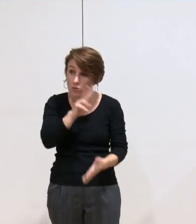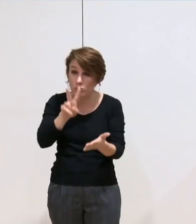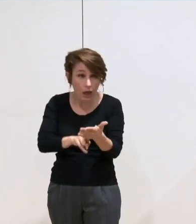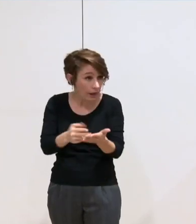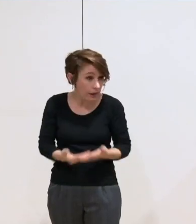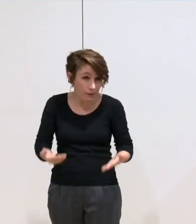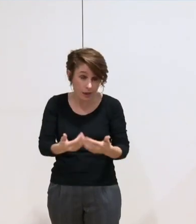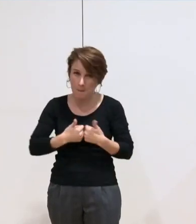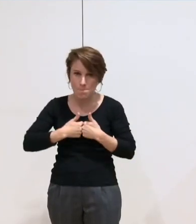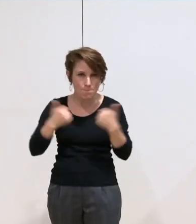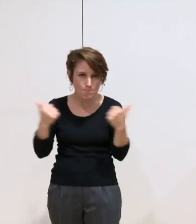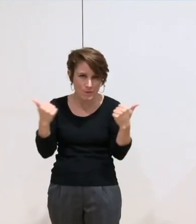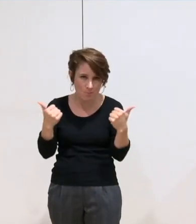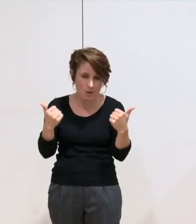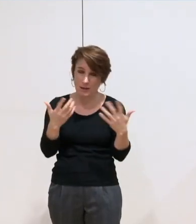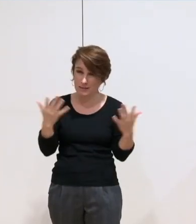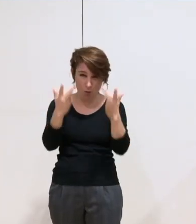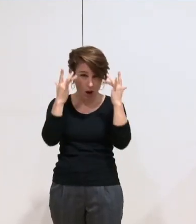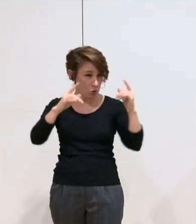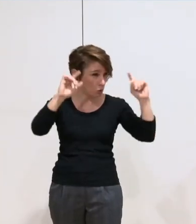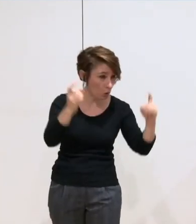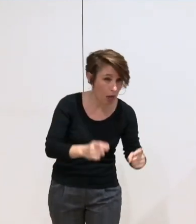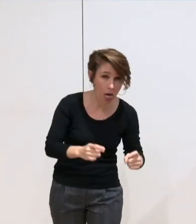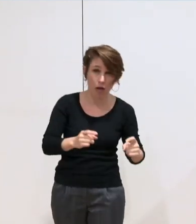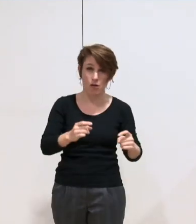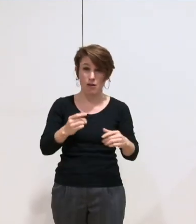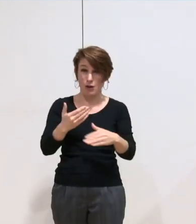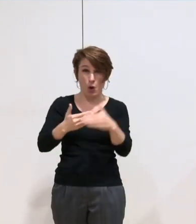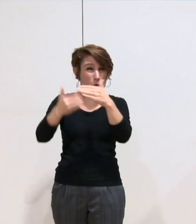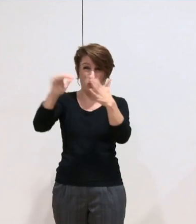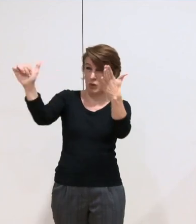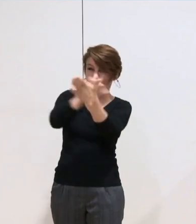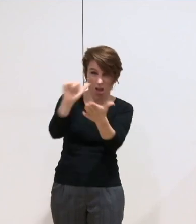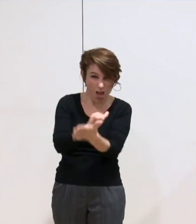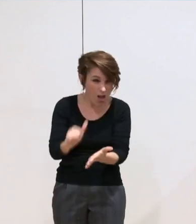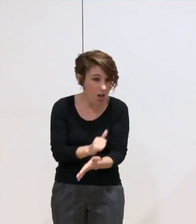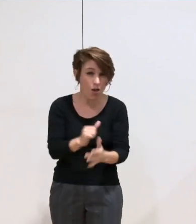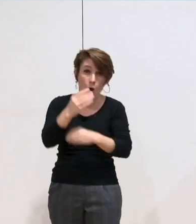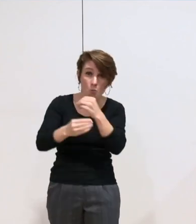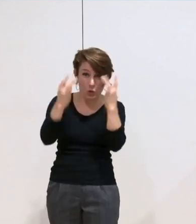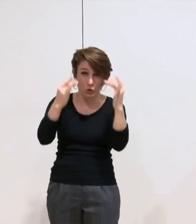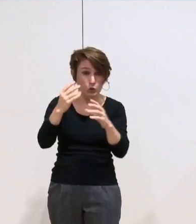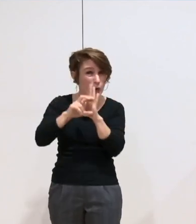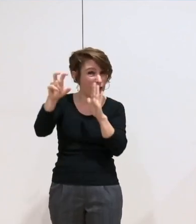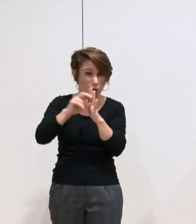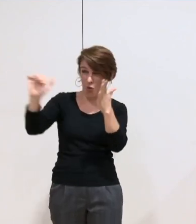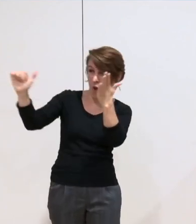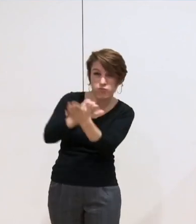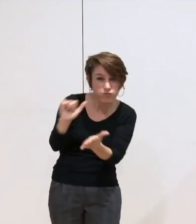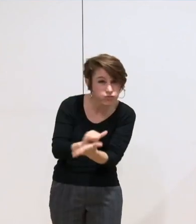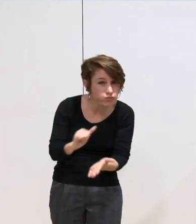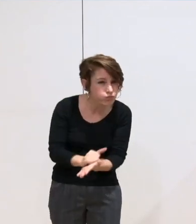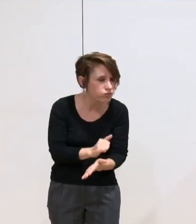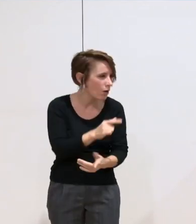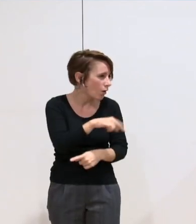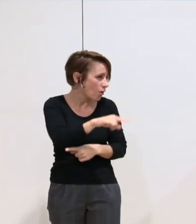la déculture, la déconstruction, la désolidarisation du monde culturel grenoblois. Vous avez créé la désillusion. Je